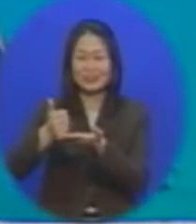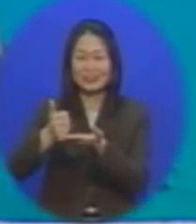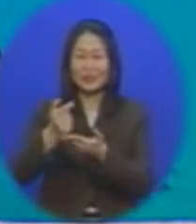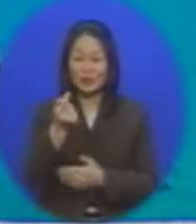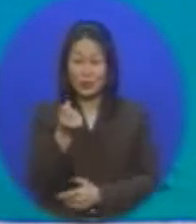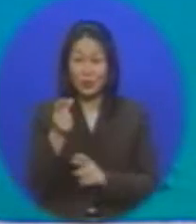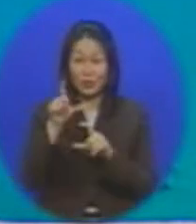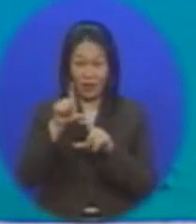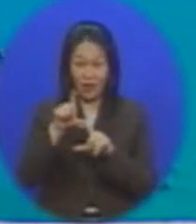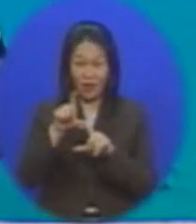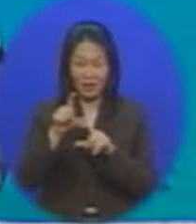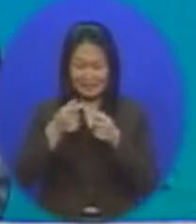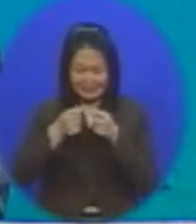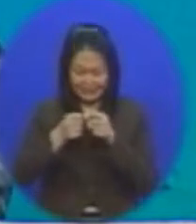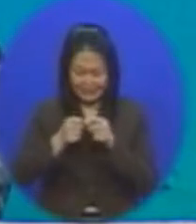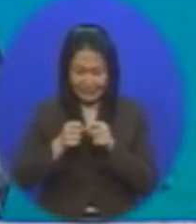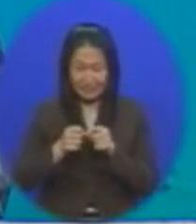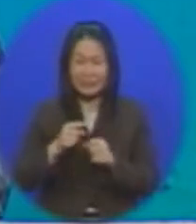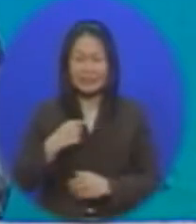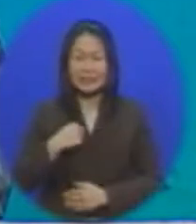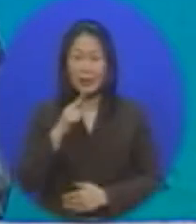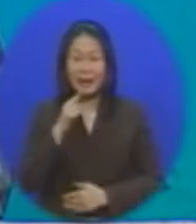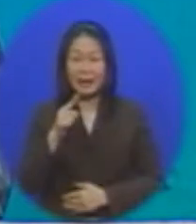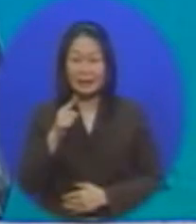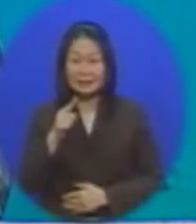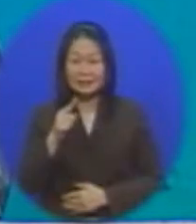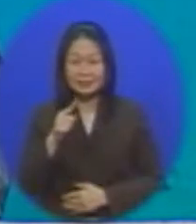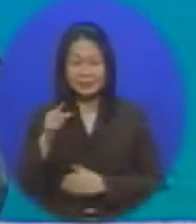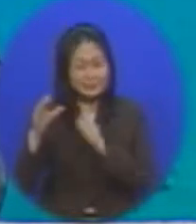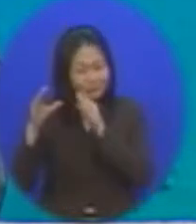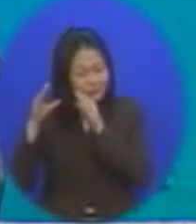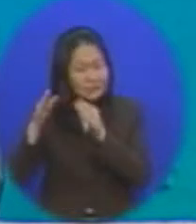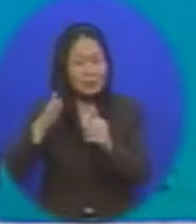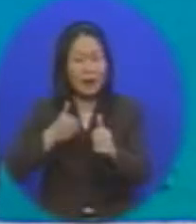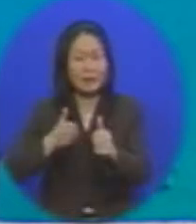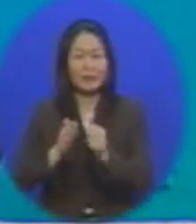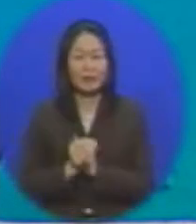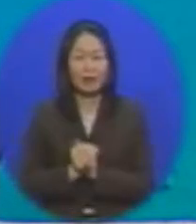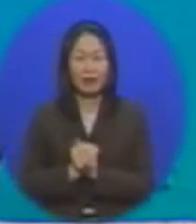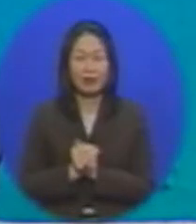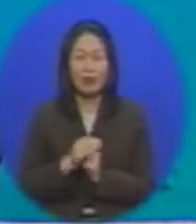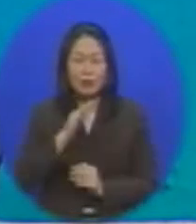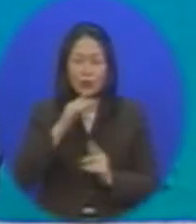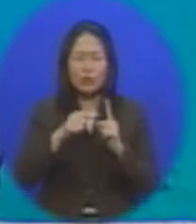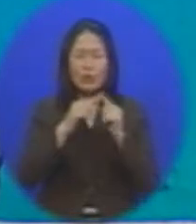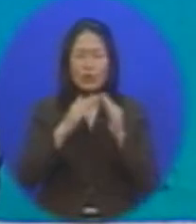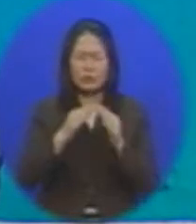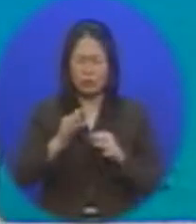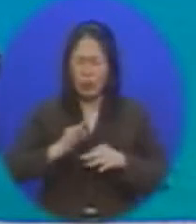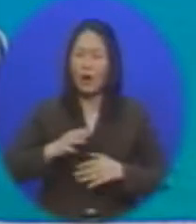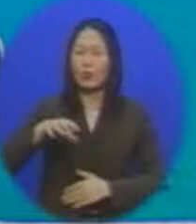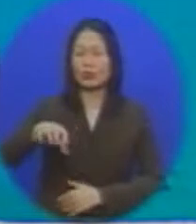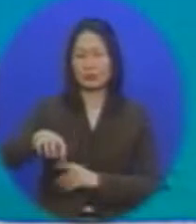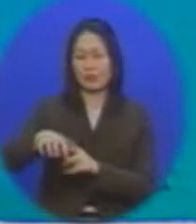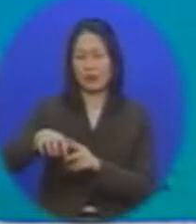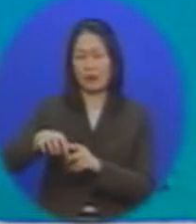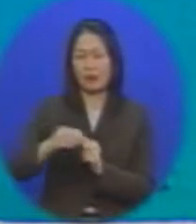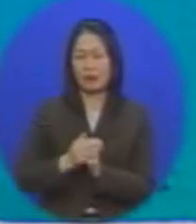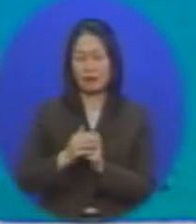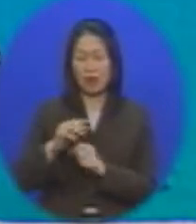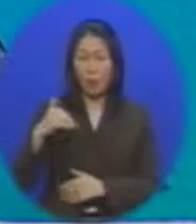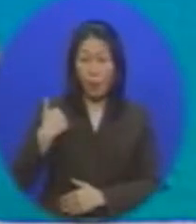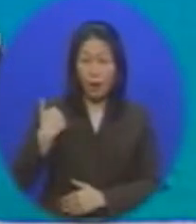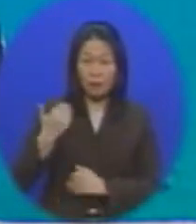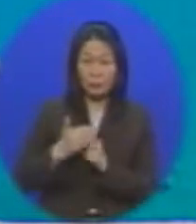조금 더 자세히 제 말씀을 따라 와 주시길 바랍니다 교회는 정말 놀라운 것이에요 몰라서 그 동안